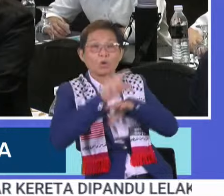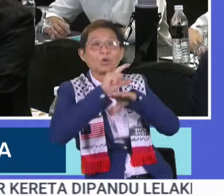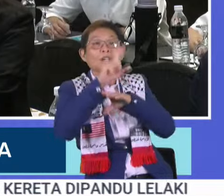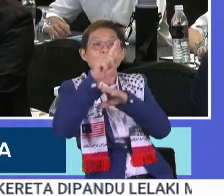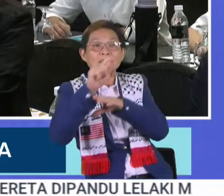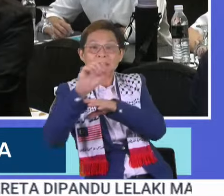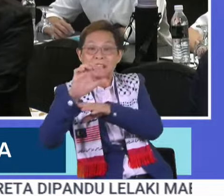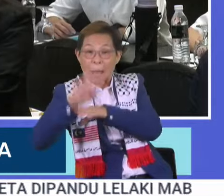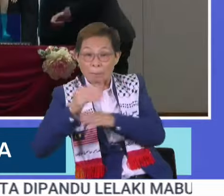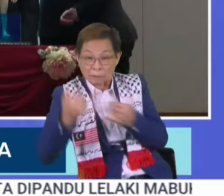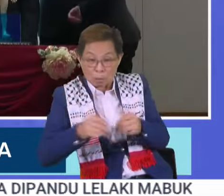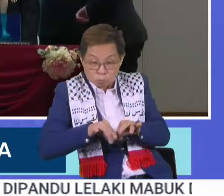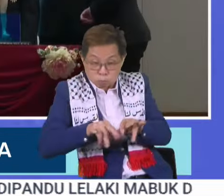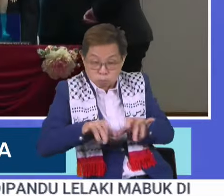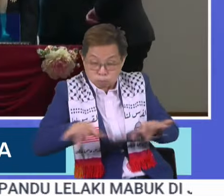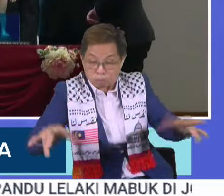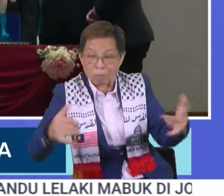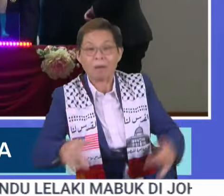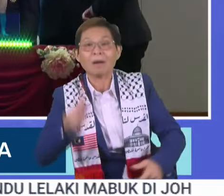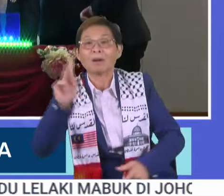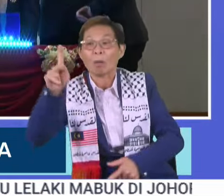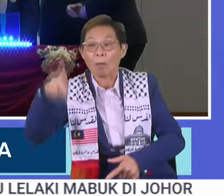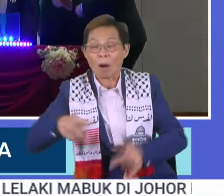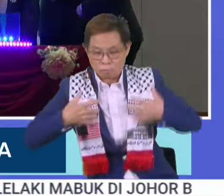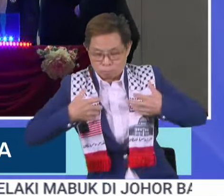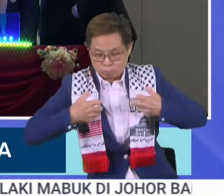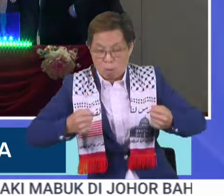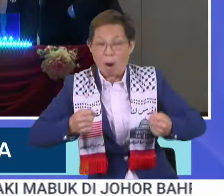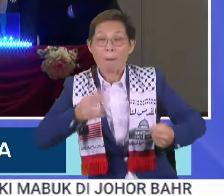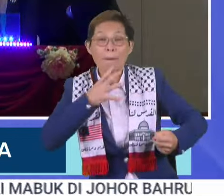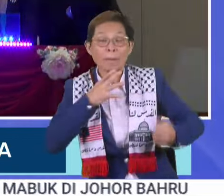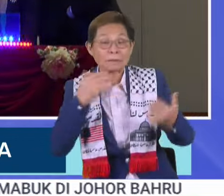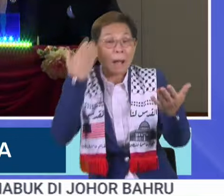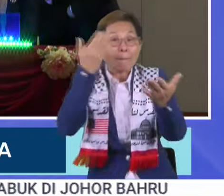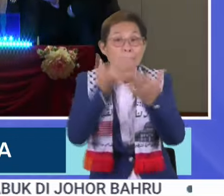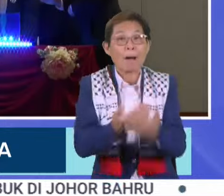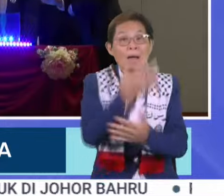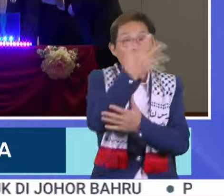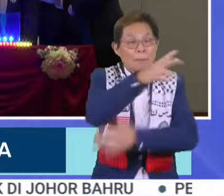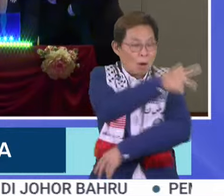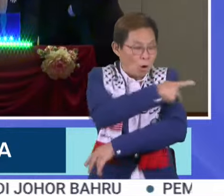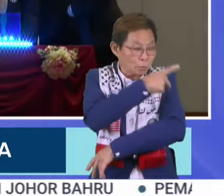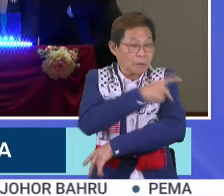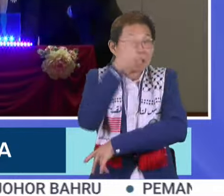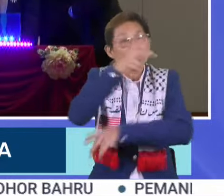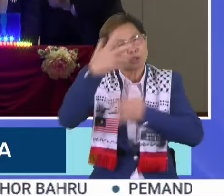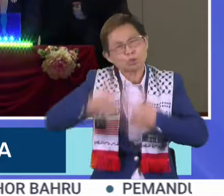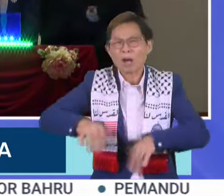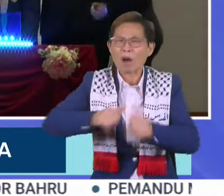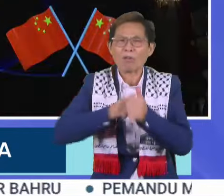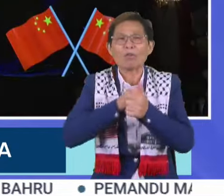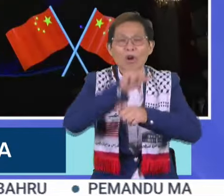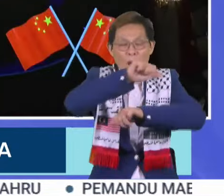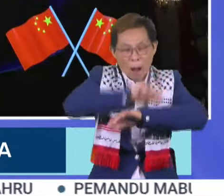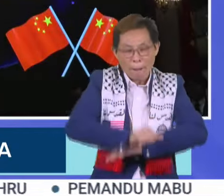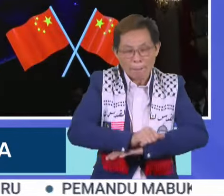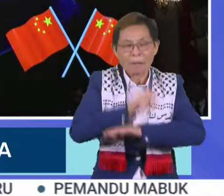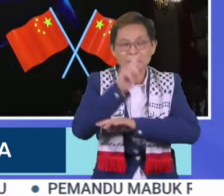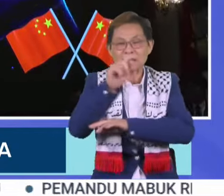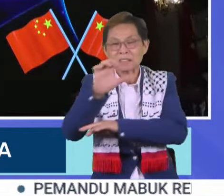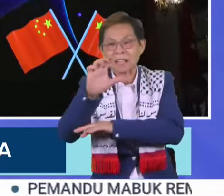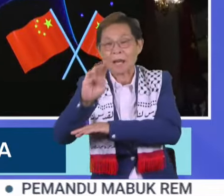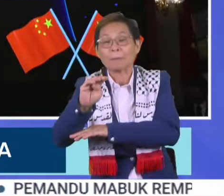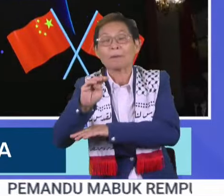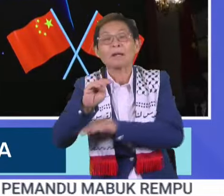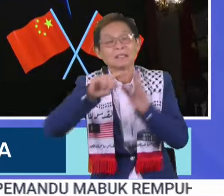rawatan itu yang semakin berkembang kini. Ketua Pengarah Kesihatan berkata sehingga kini 15 hospital kerajaan telah mengamalkan TCM sejak